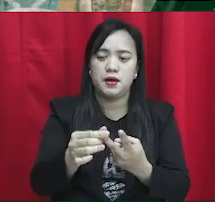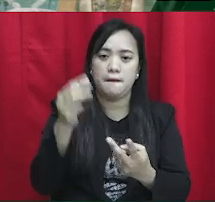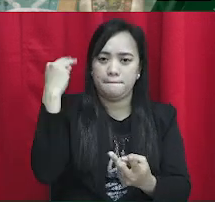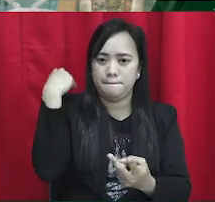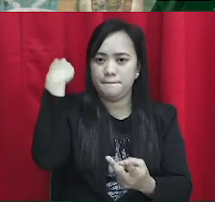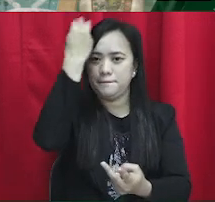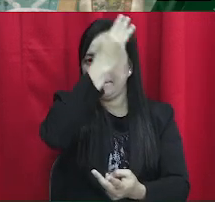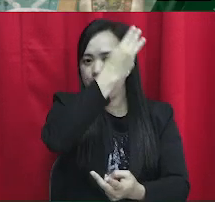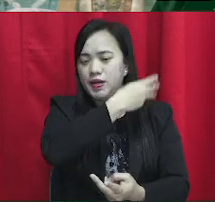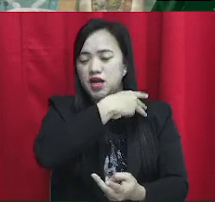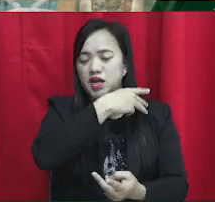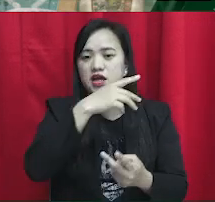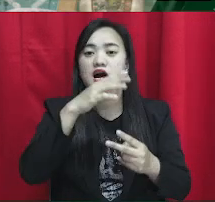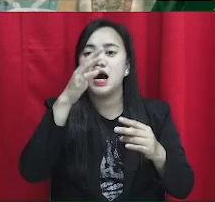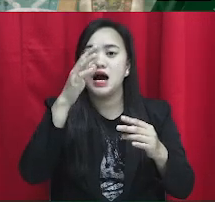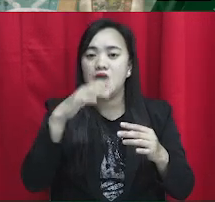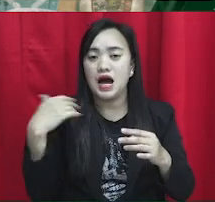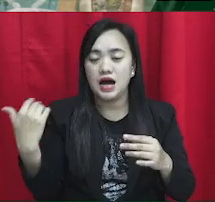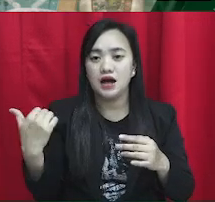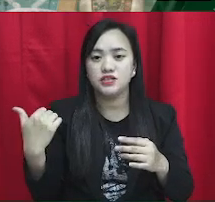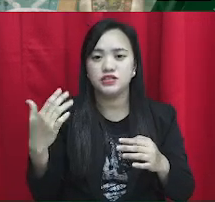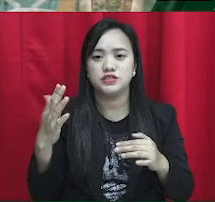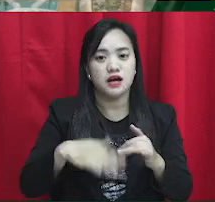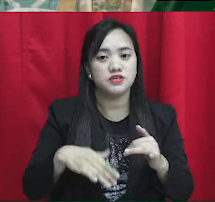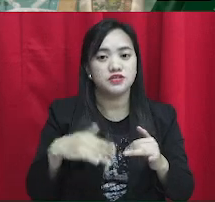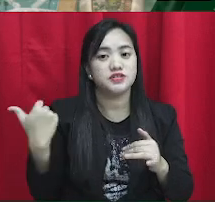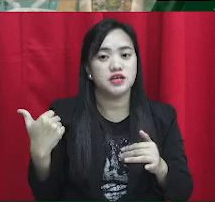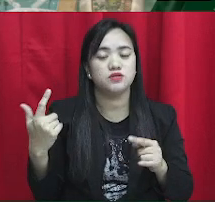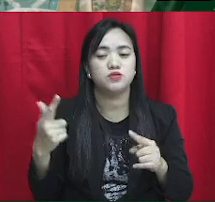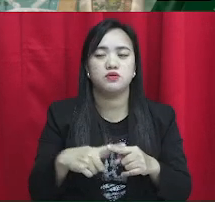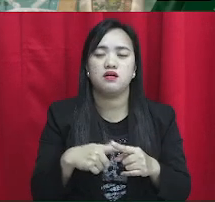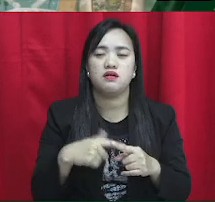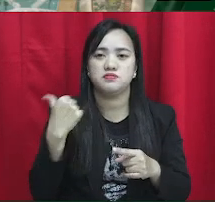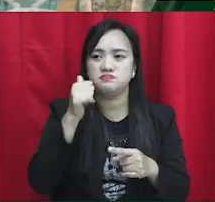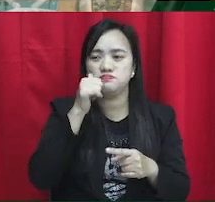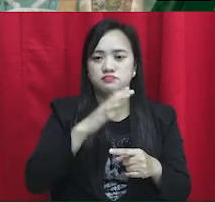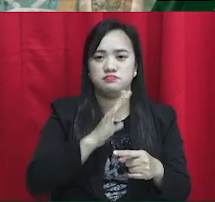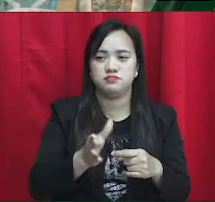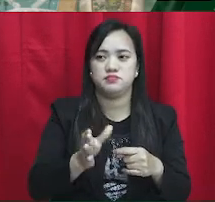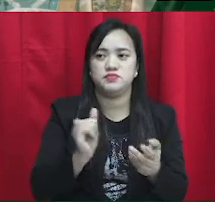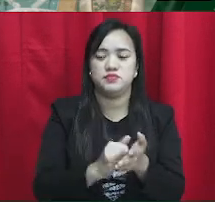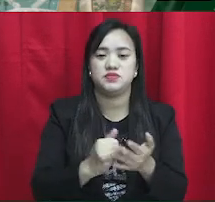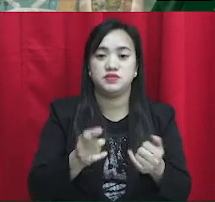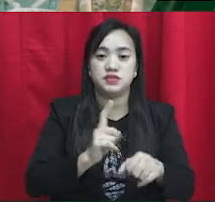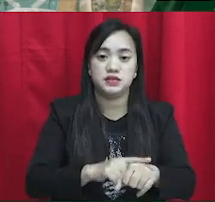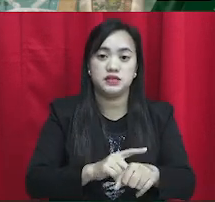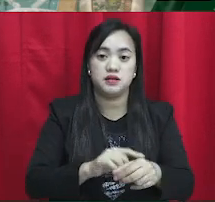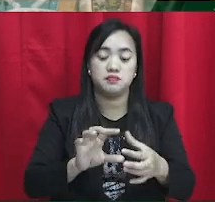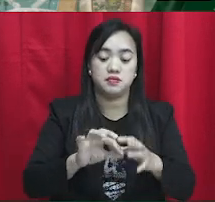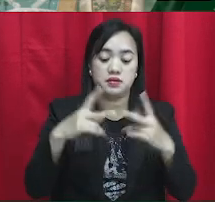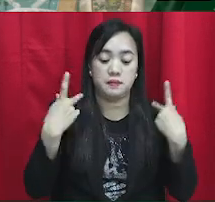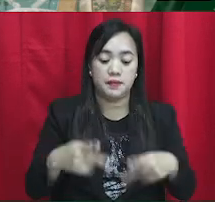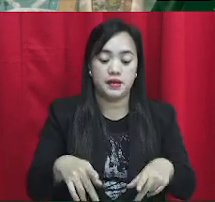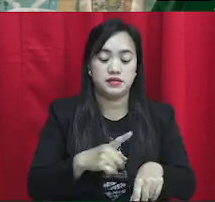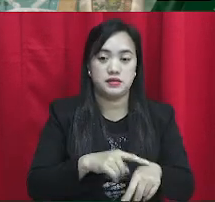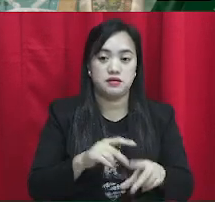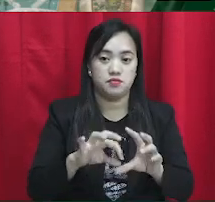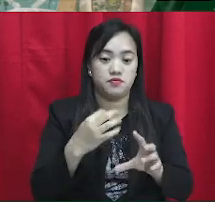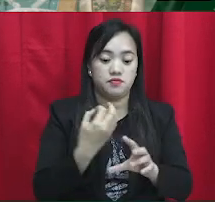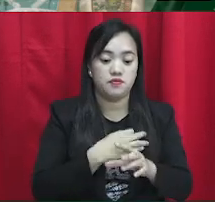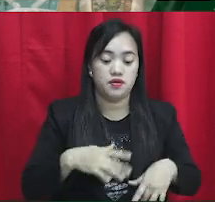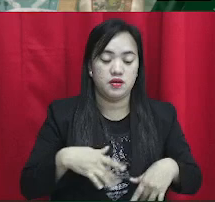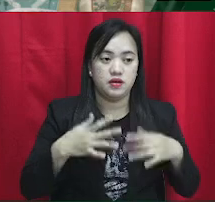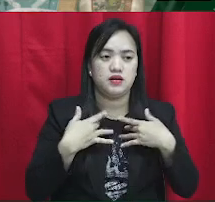isipin, napakagandang marinig yun. Kaya kung ako at this present time,